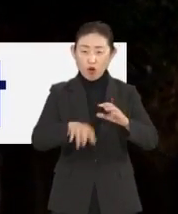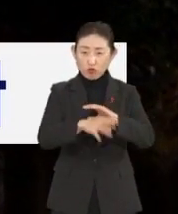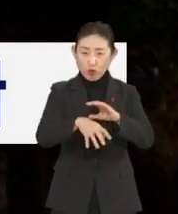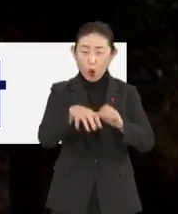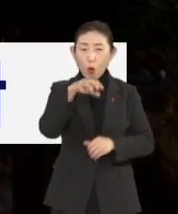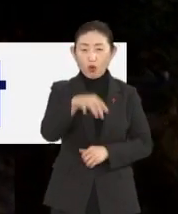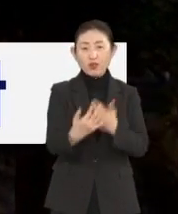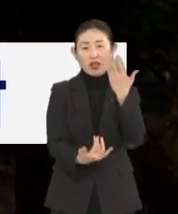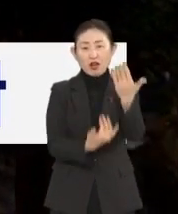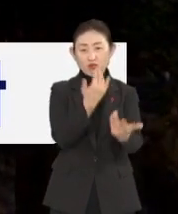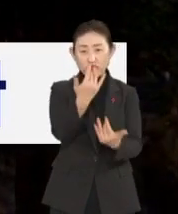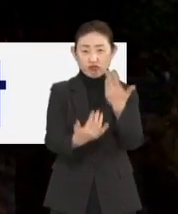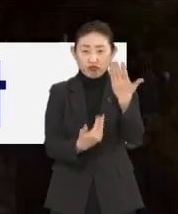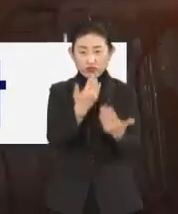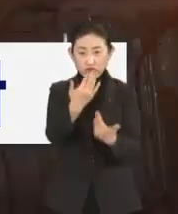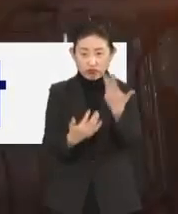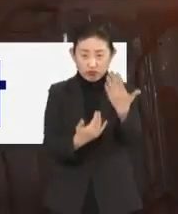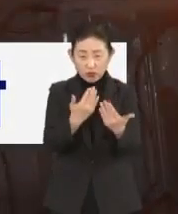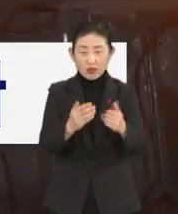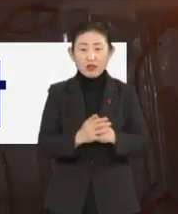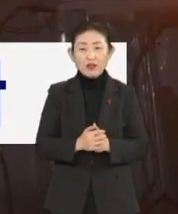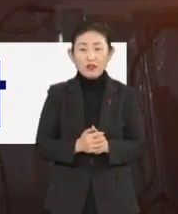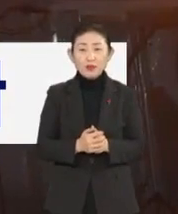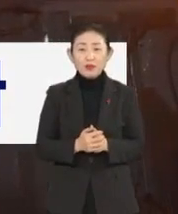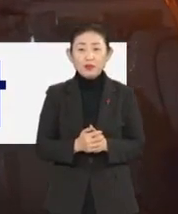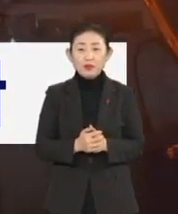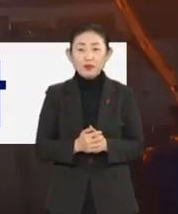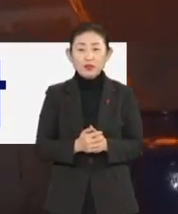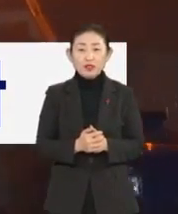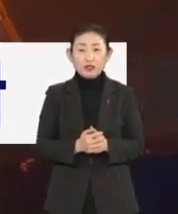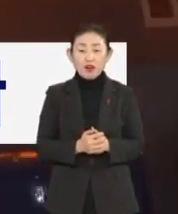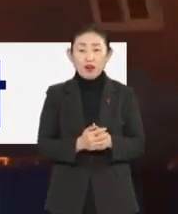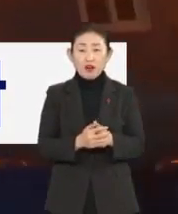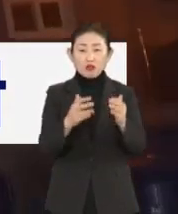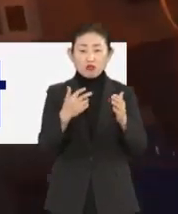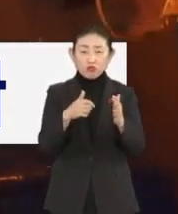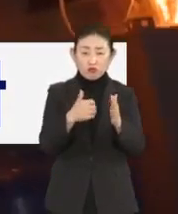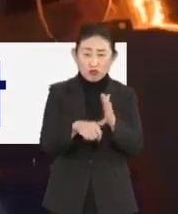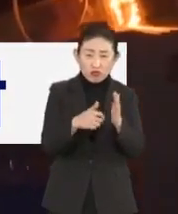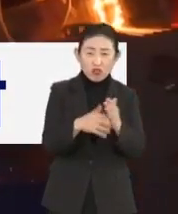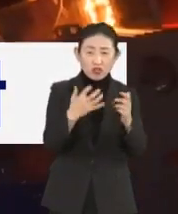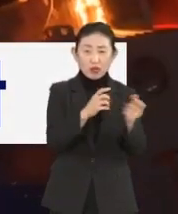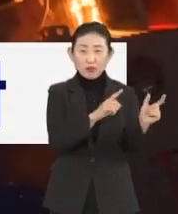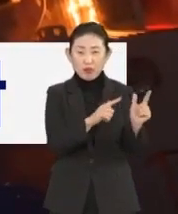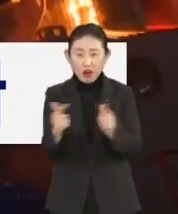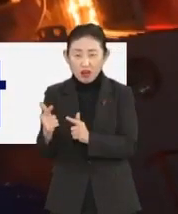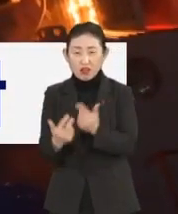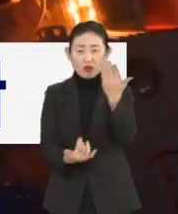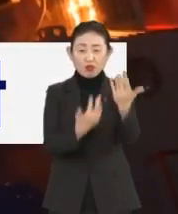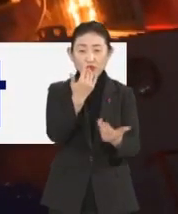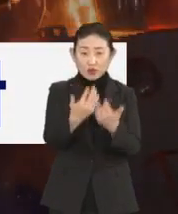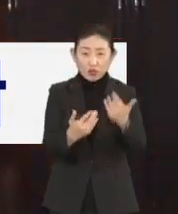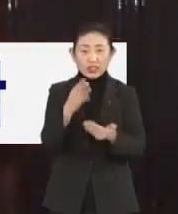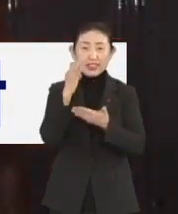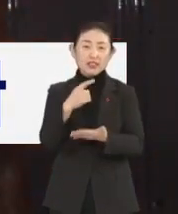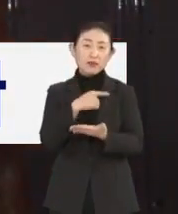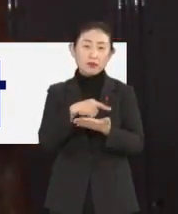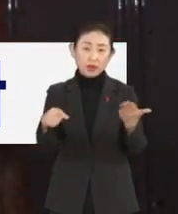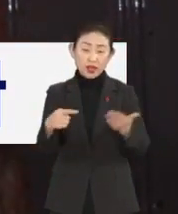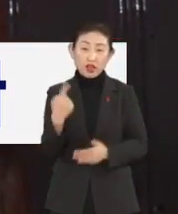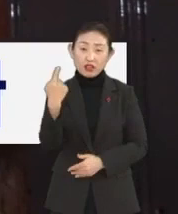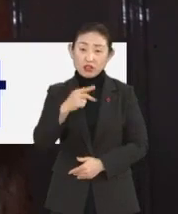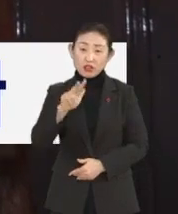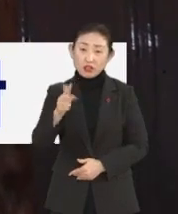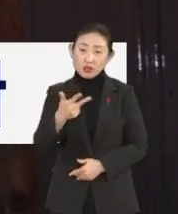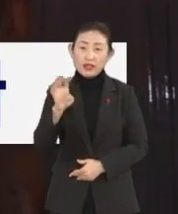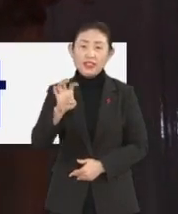내부 81 제곱미터가 불에 타고 20제곱미터의 그을음과 세척기 등이 소실되면서 소방서